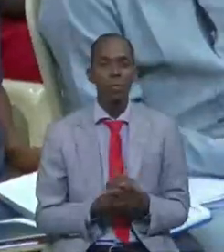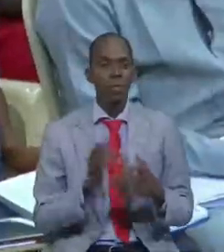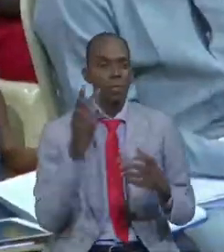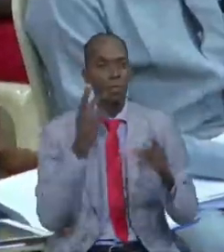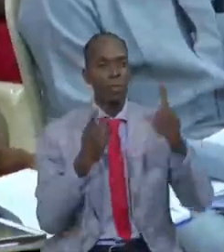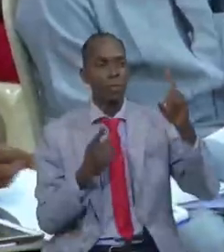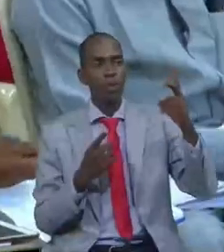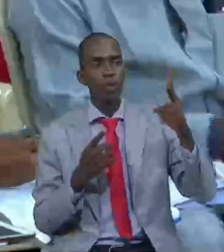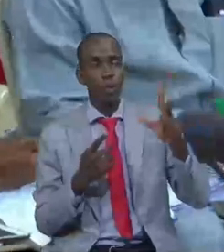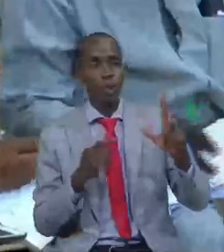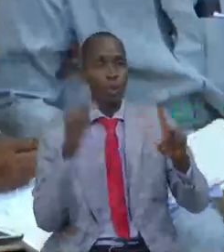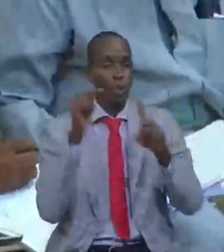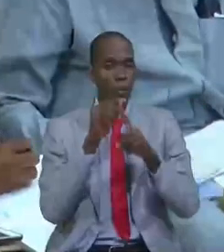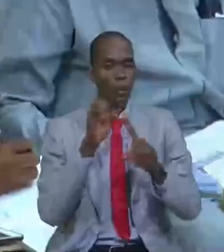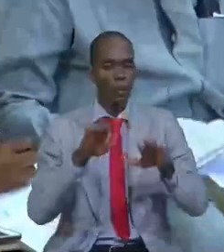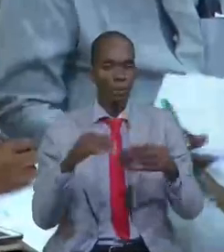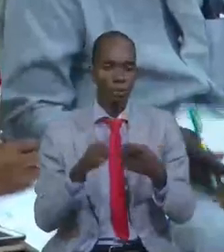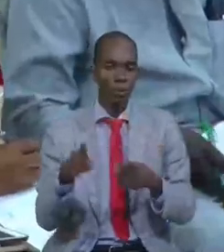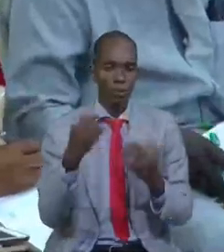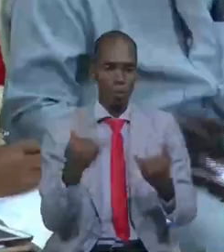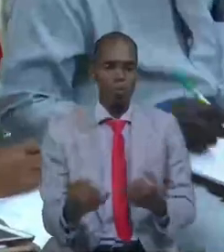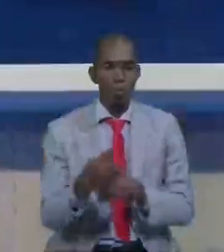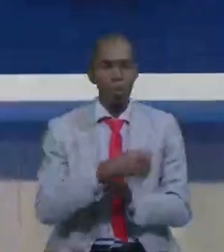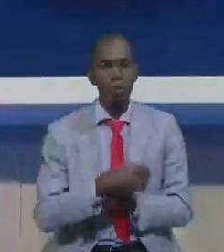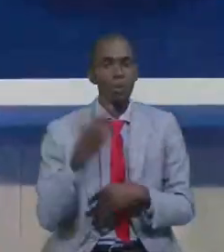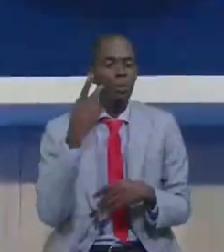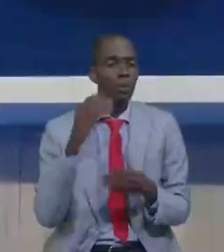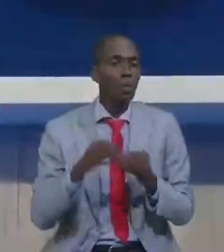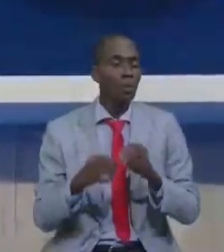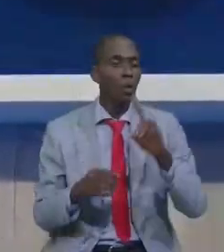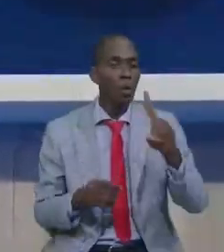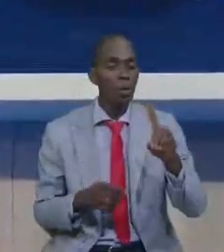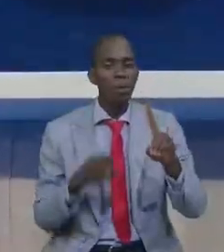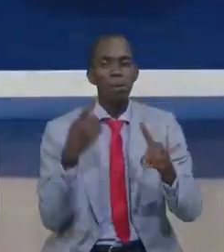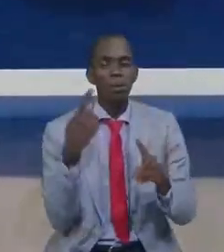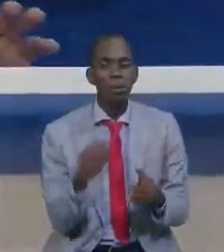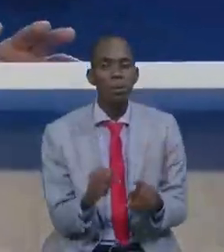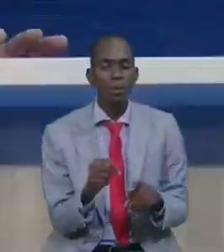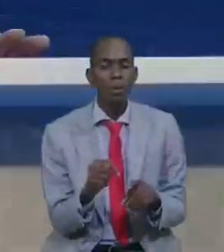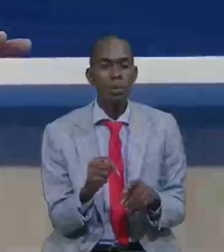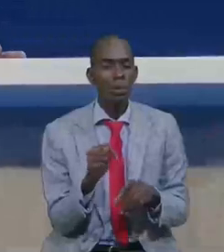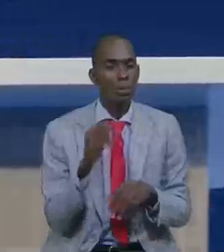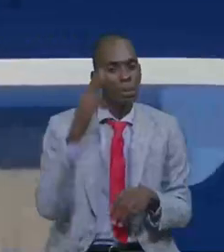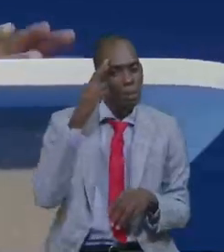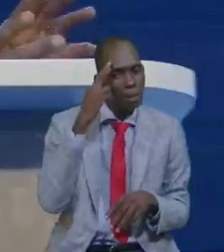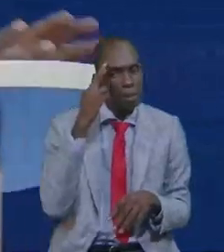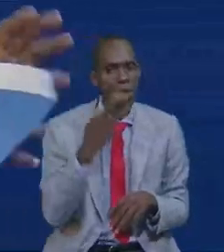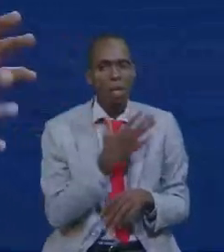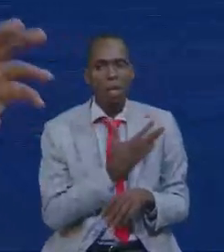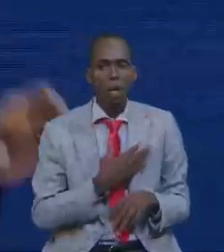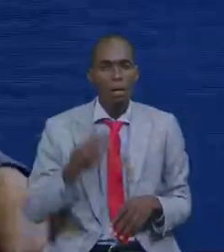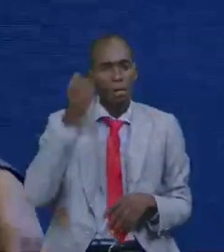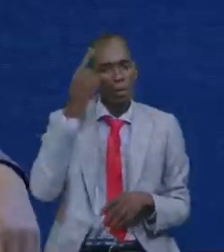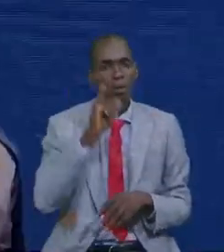Trois points que je vous présente. Premièrement, la cause et la compréhension de la souffrance de